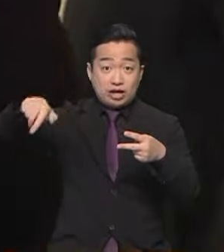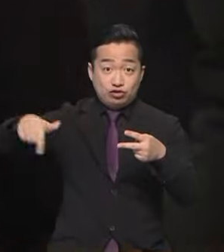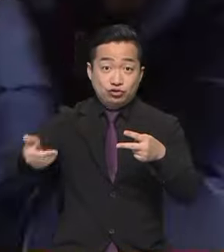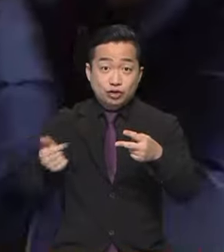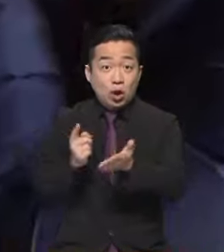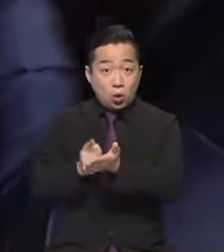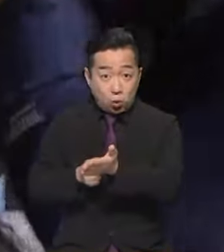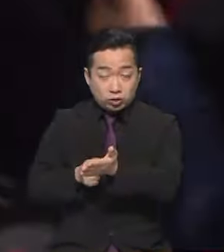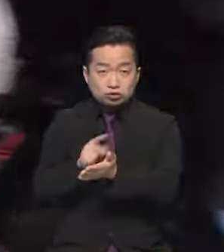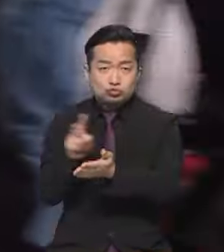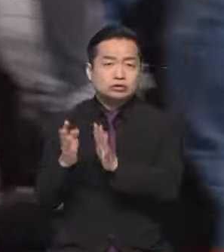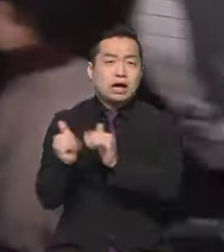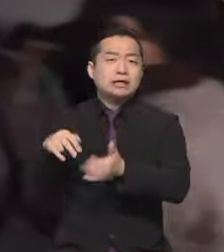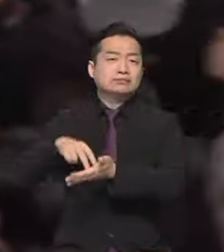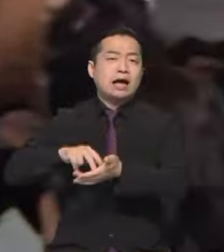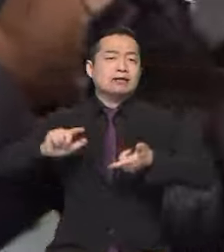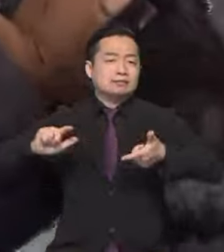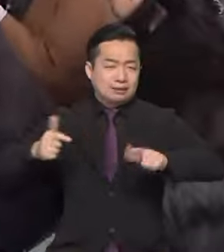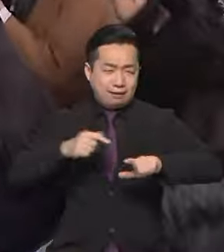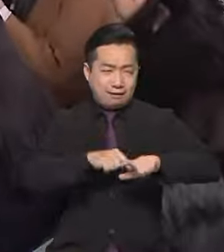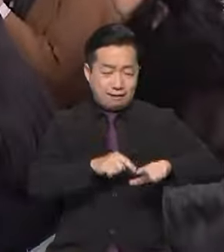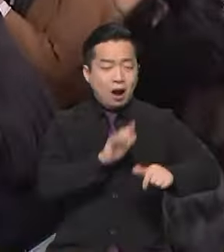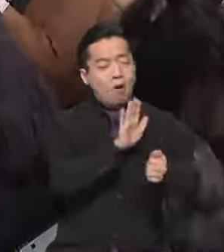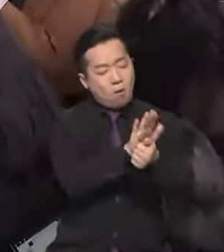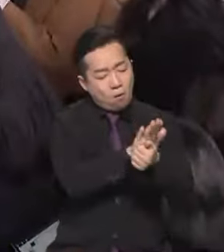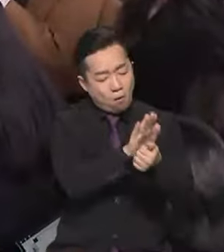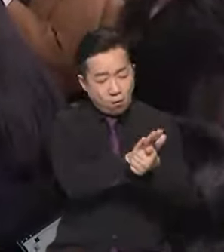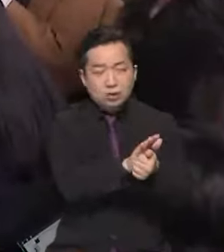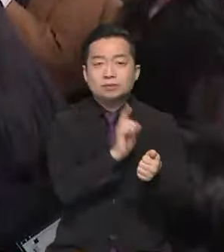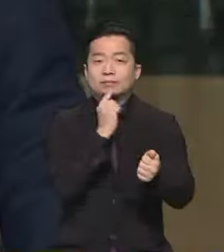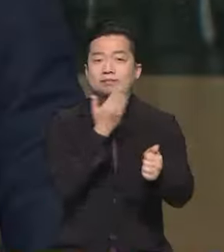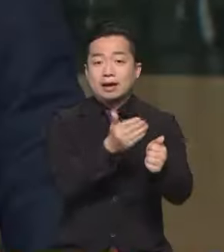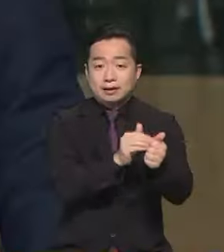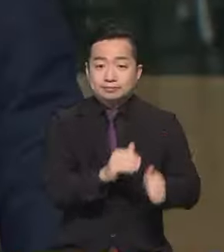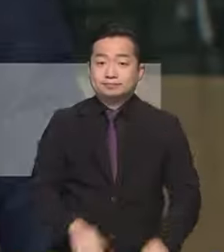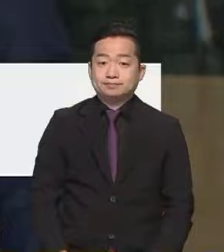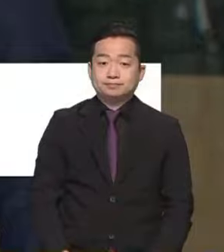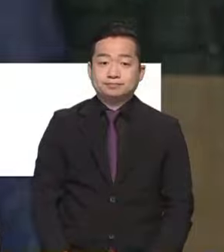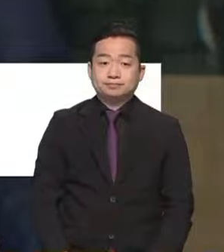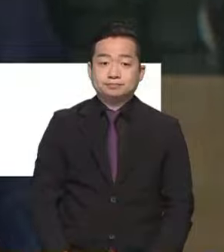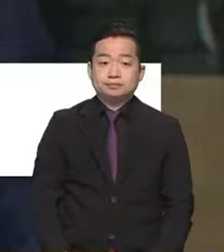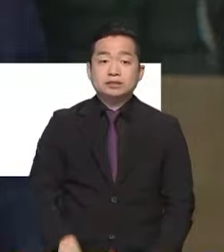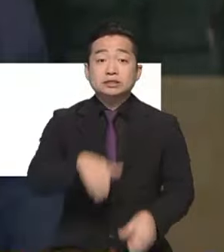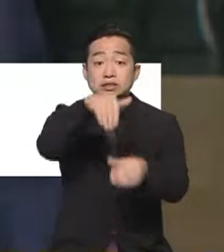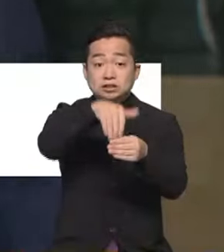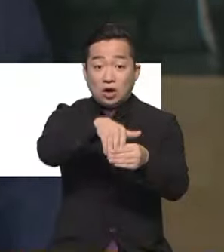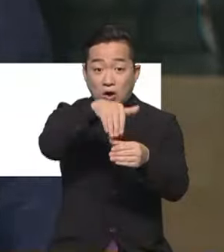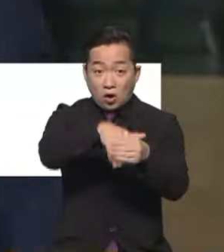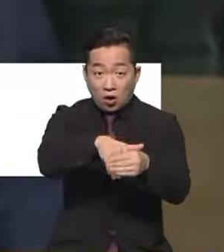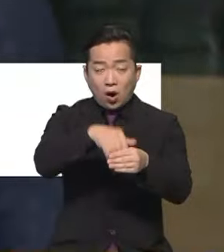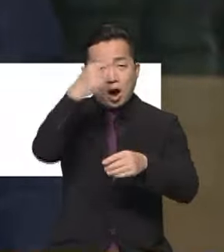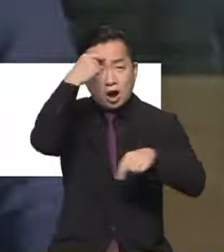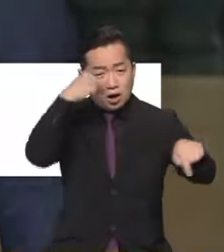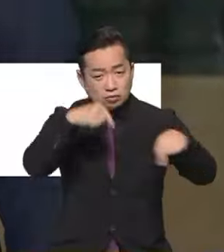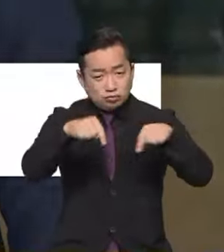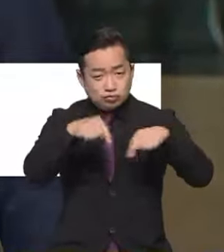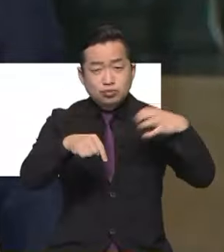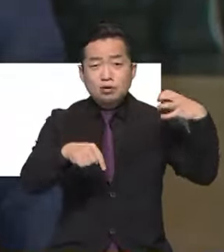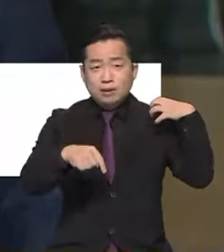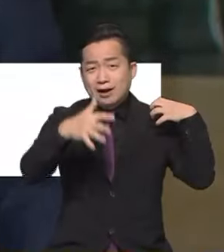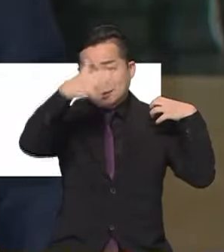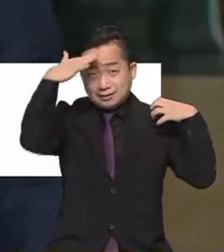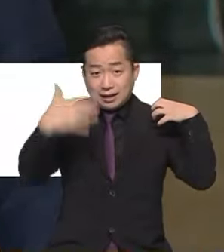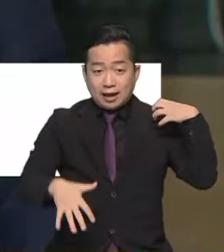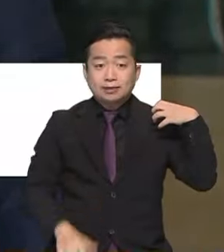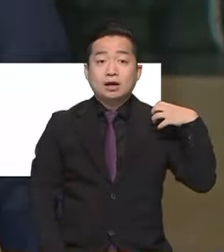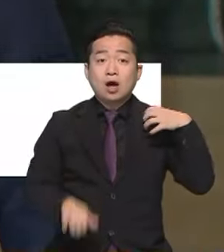대표 체제를 적극 지지해온 이 고문은 이 대표에게 힘을 실었습니다. 선거를 진두지휘할 수 있게 돼서 참 다행이라고 생각하고